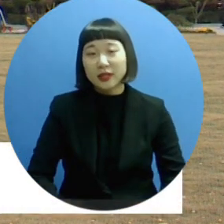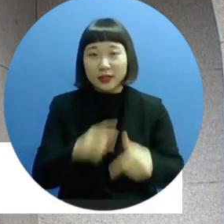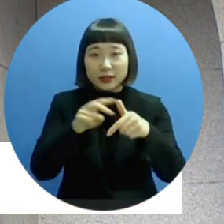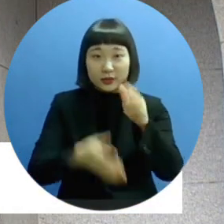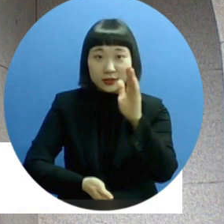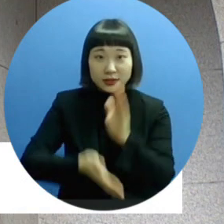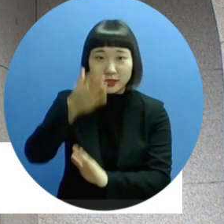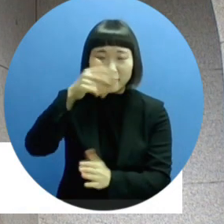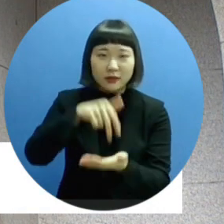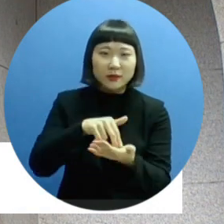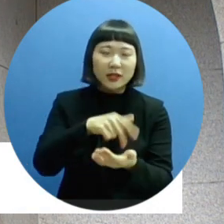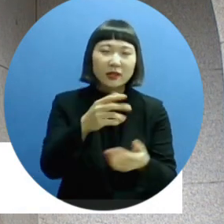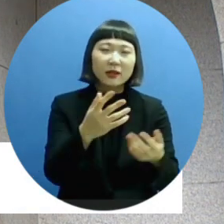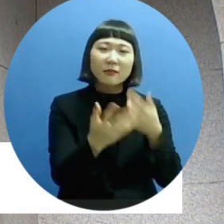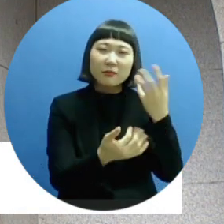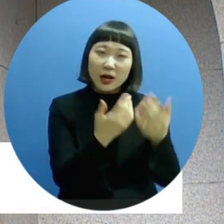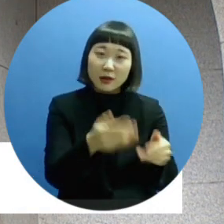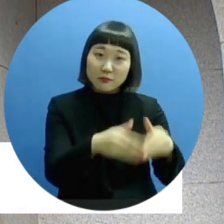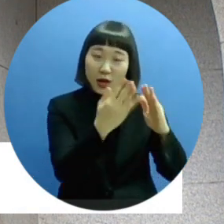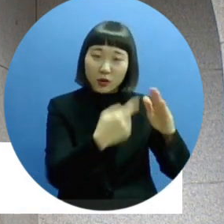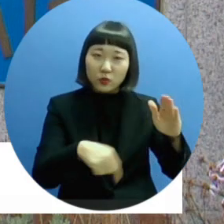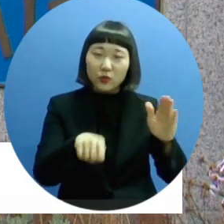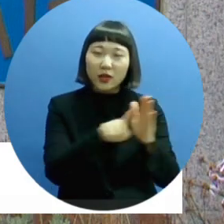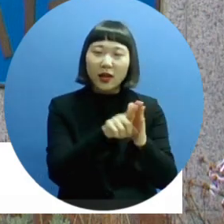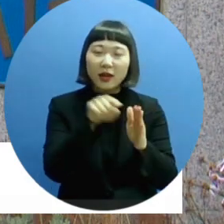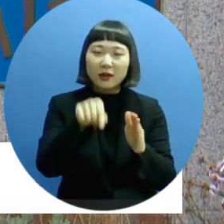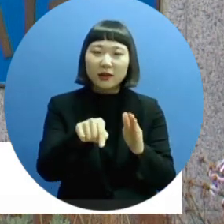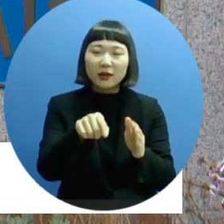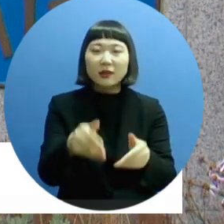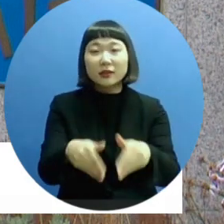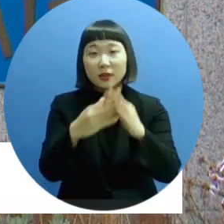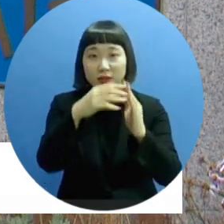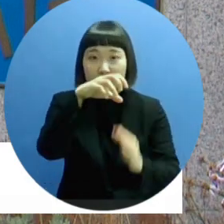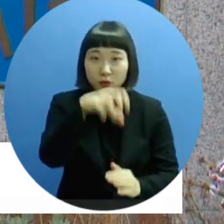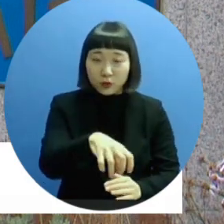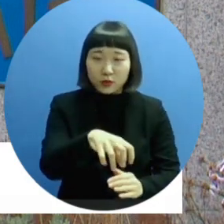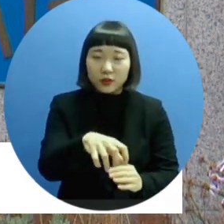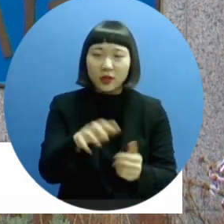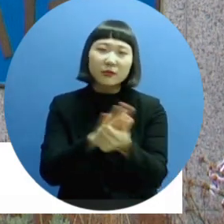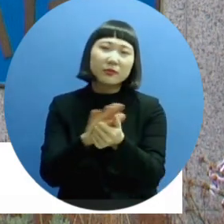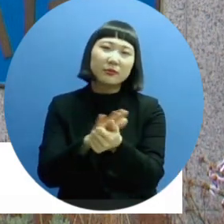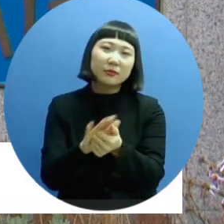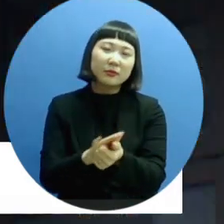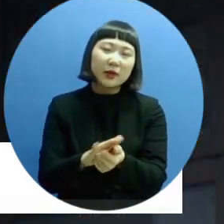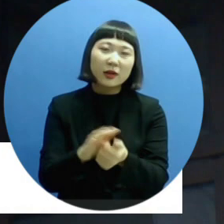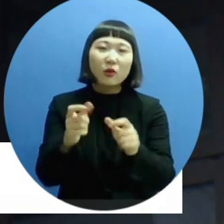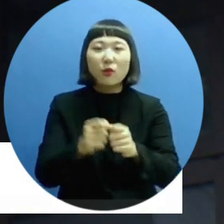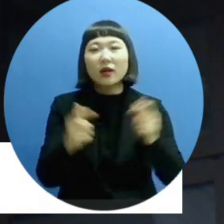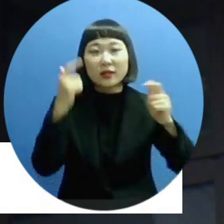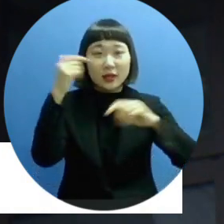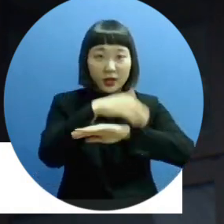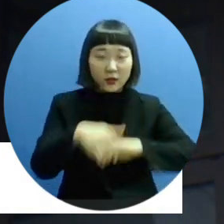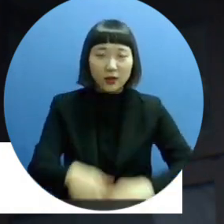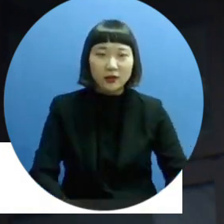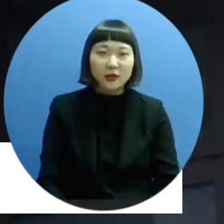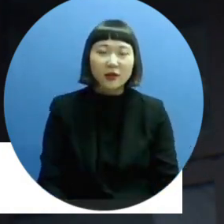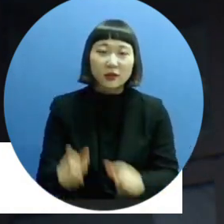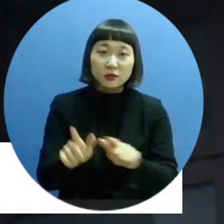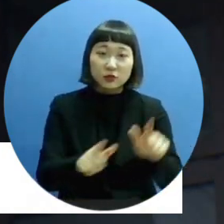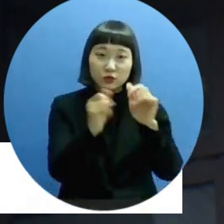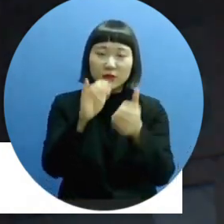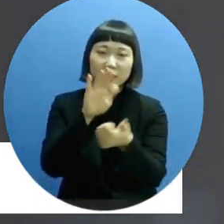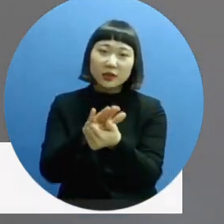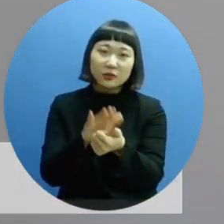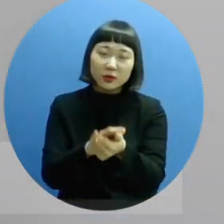입지 지역에 인센티브를 확대하기로 했습니다. 주민 지원 기금을 조성해 지역 주민들에게 더 많은 혜택을